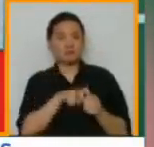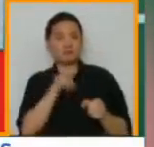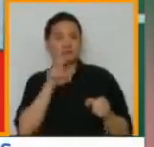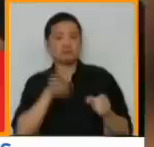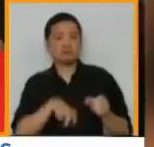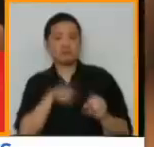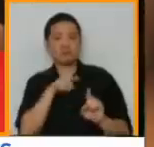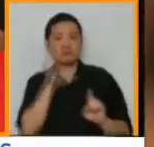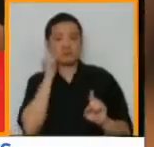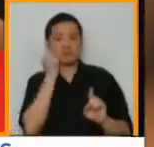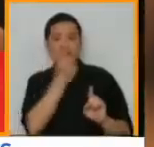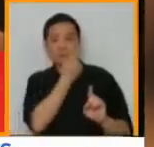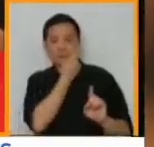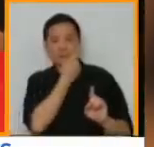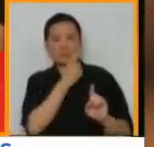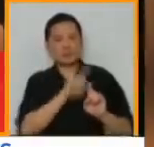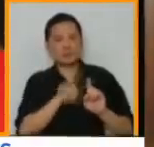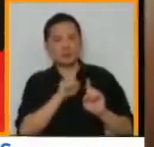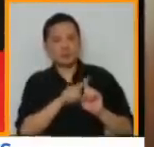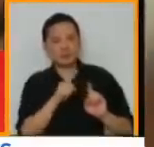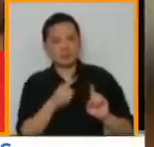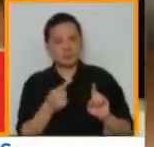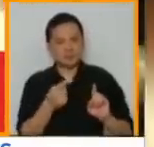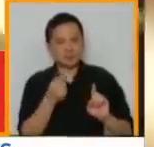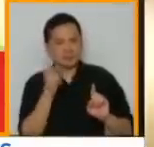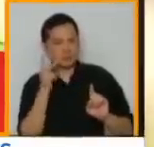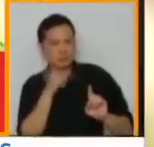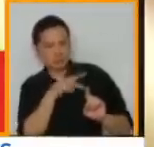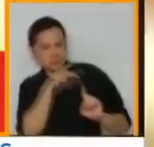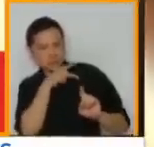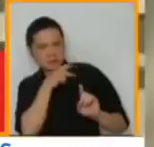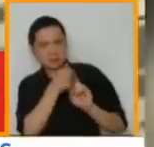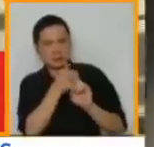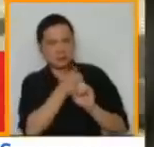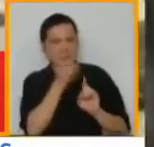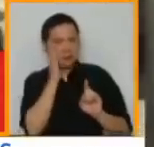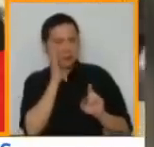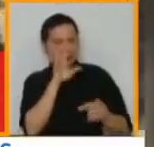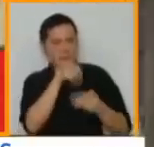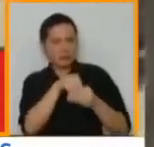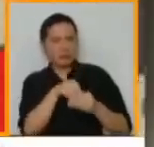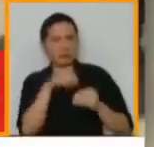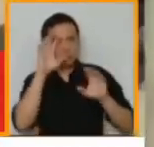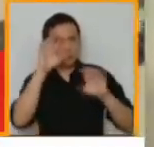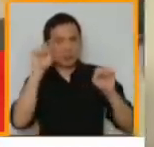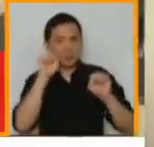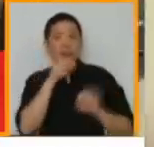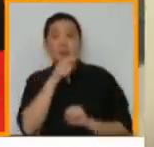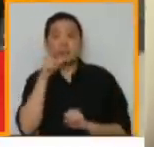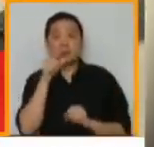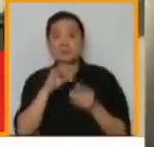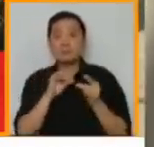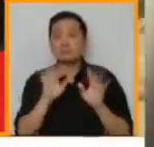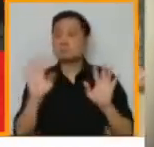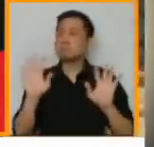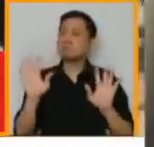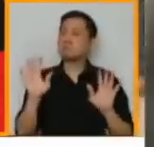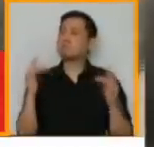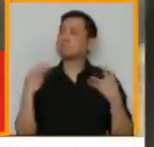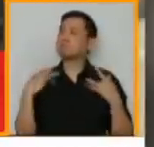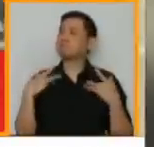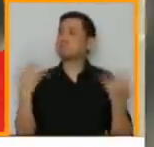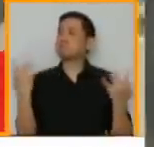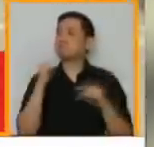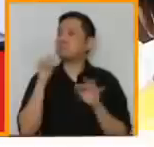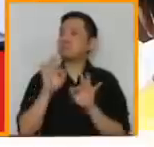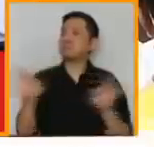at spekulasyon na maaari itong tumakbong pangulo, sinabi ni Robredo na wala itong epekto sa kanilang kampo. Naipakita na raw